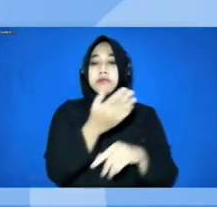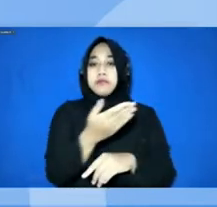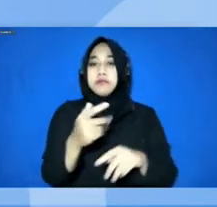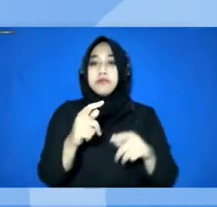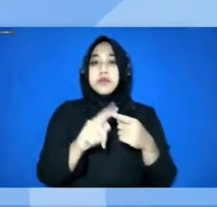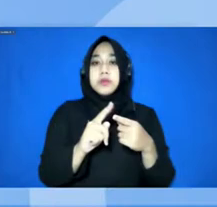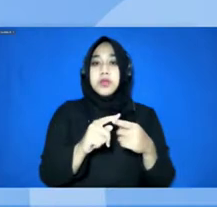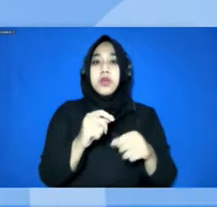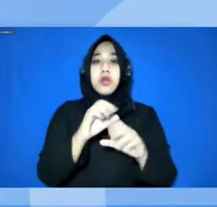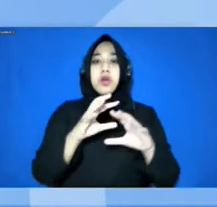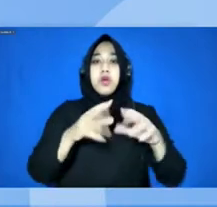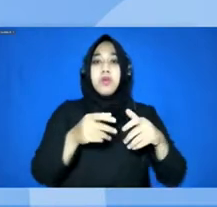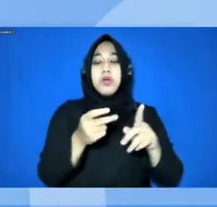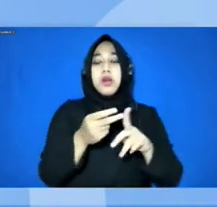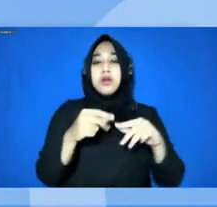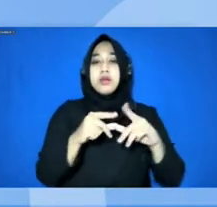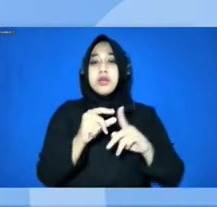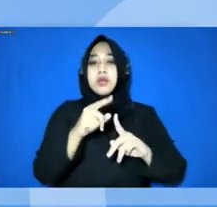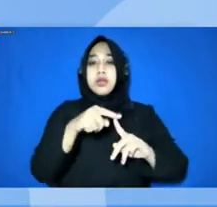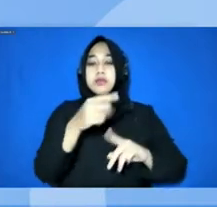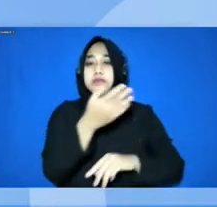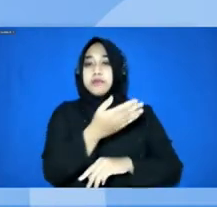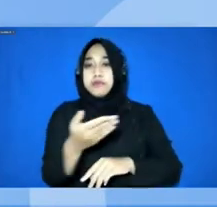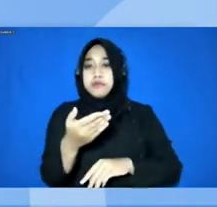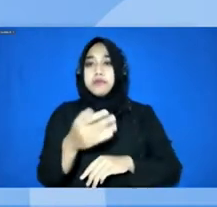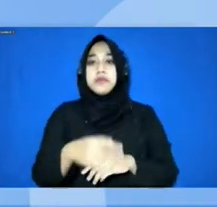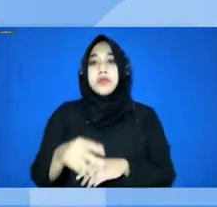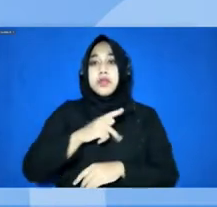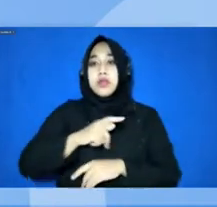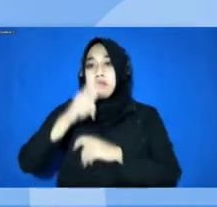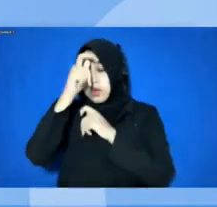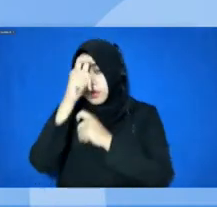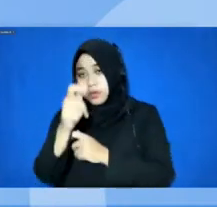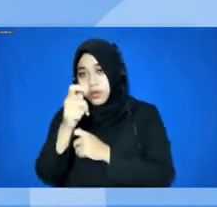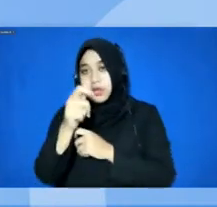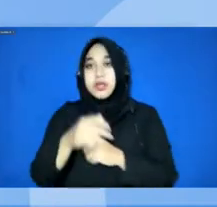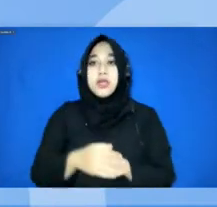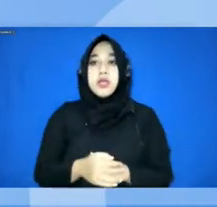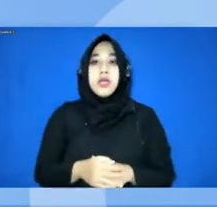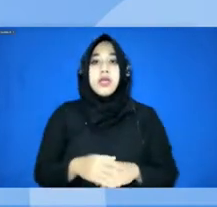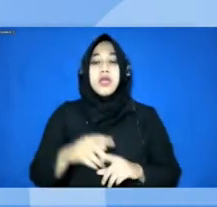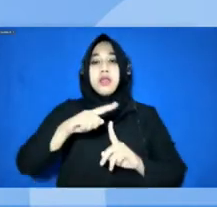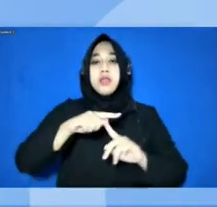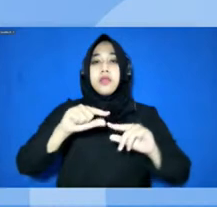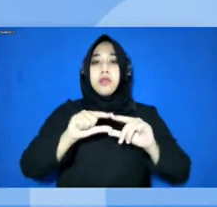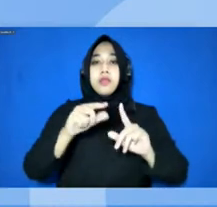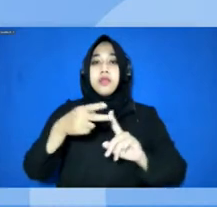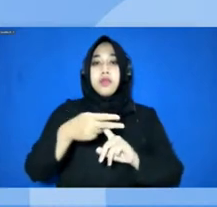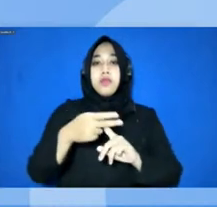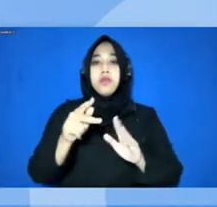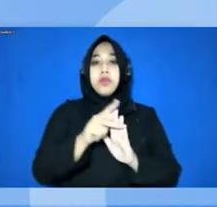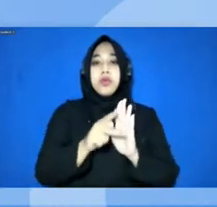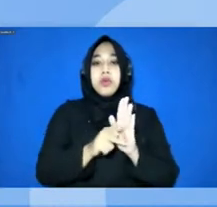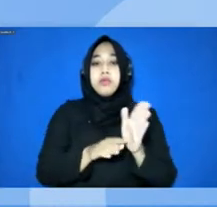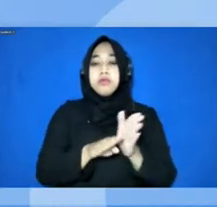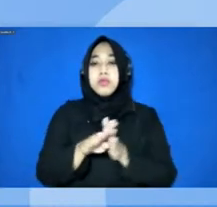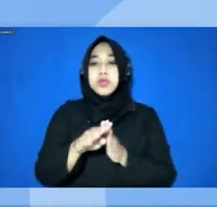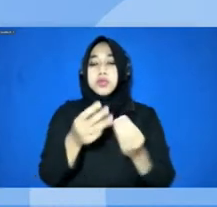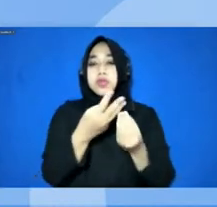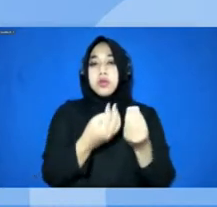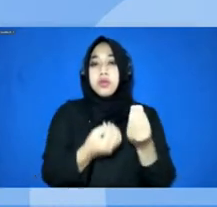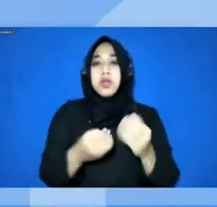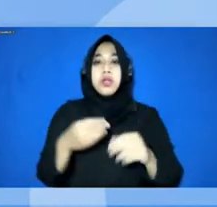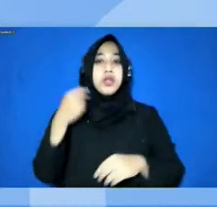Global Health, kemudian juga yang kami hormati dari The Asia Foundation dan Program Maju yang diwakili Ibu